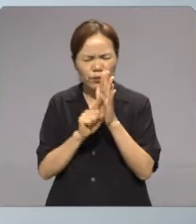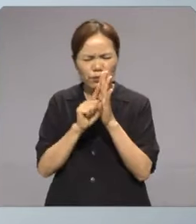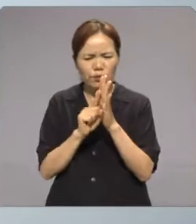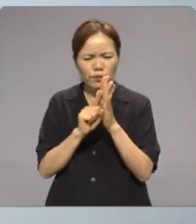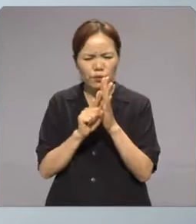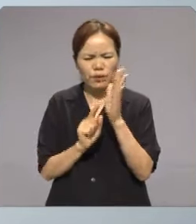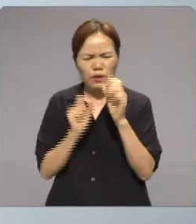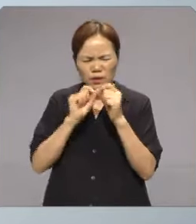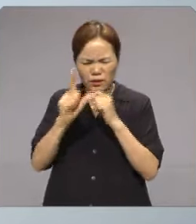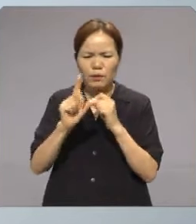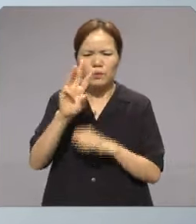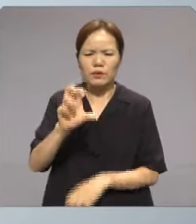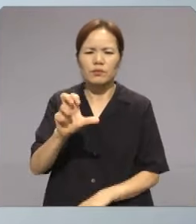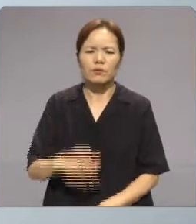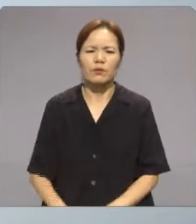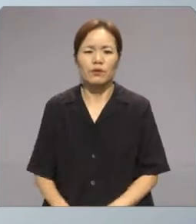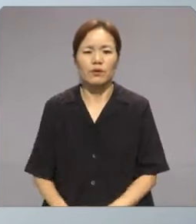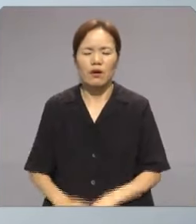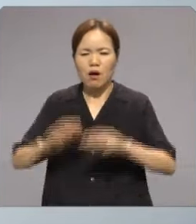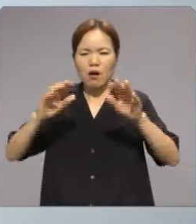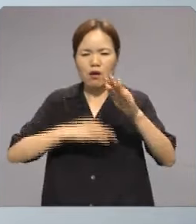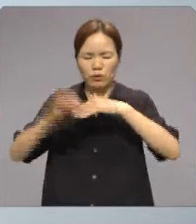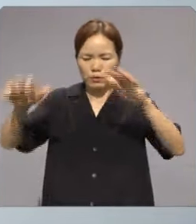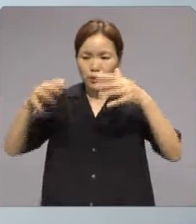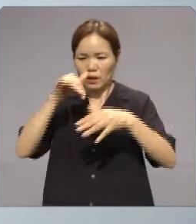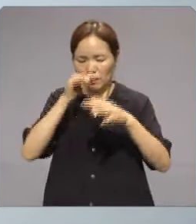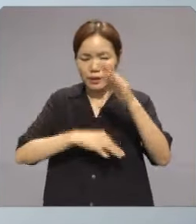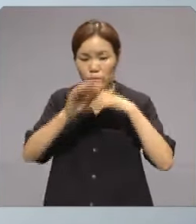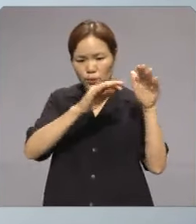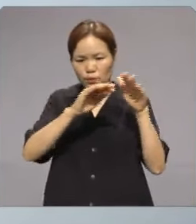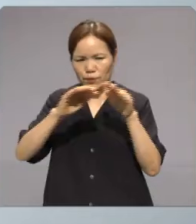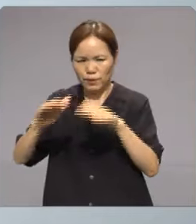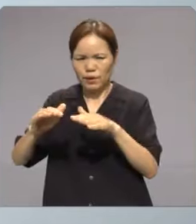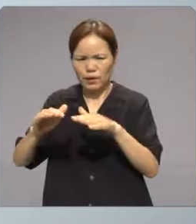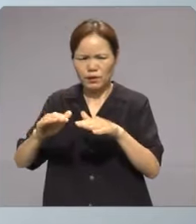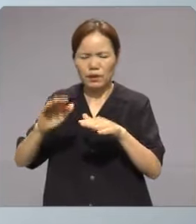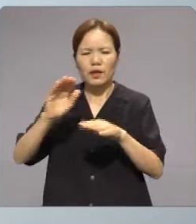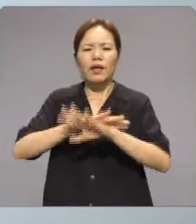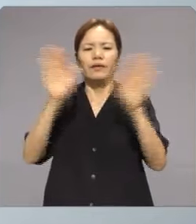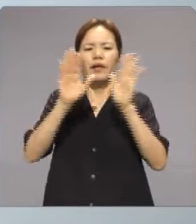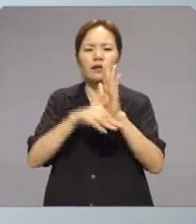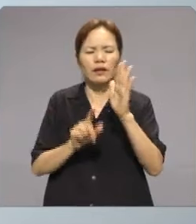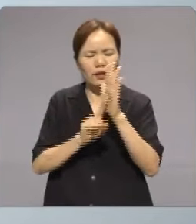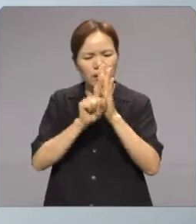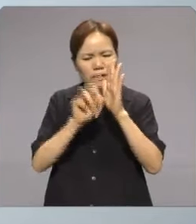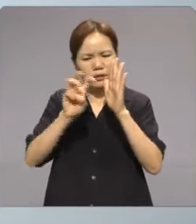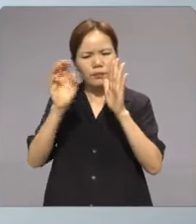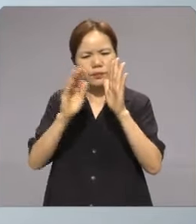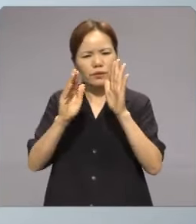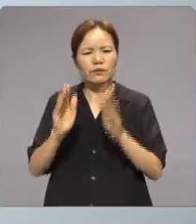안팎을 보이겠습니다 다만 동풍이 불어드는 동해안 지역은 한낮에 30도 안팎에 그치며 비교적 더위가